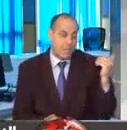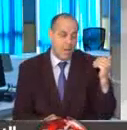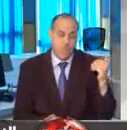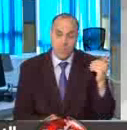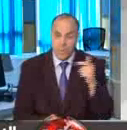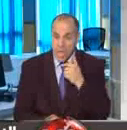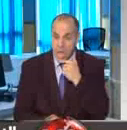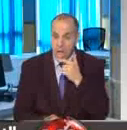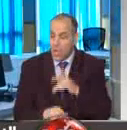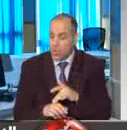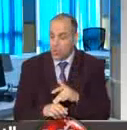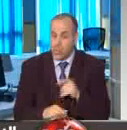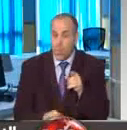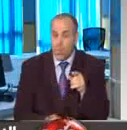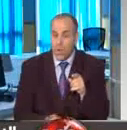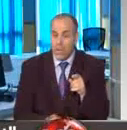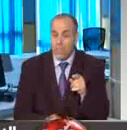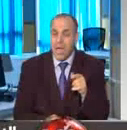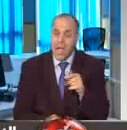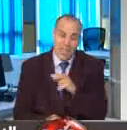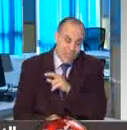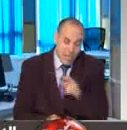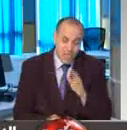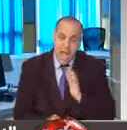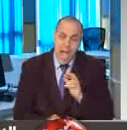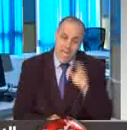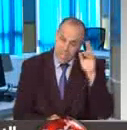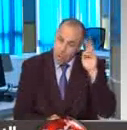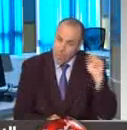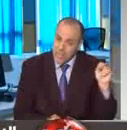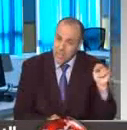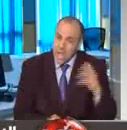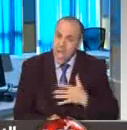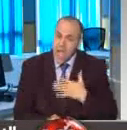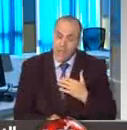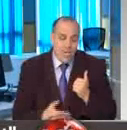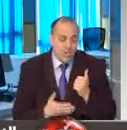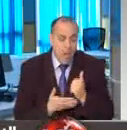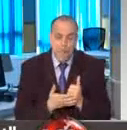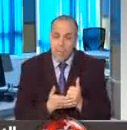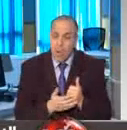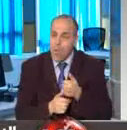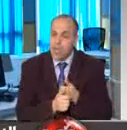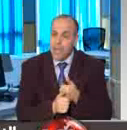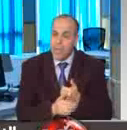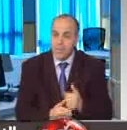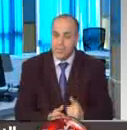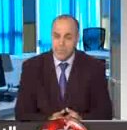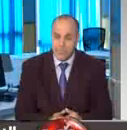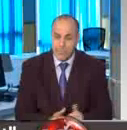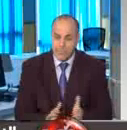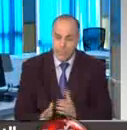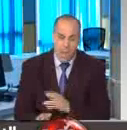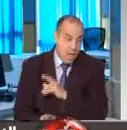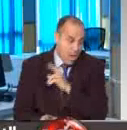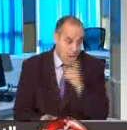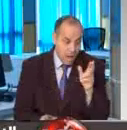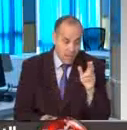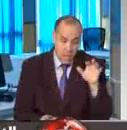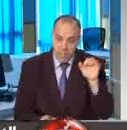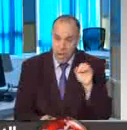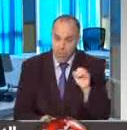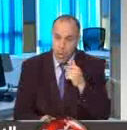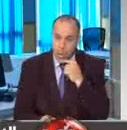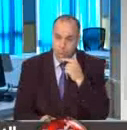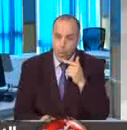بما يؤثر بشكل مباشر على قدرة تقييم الاحتياجات الإنسانية ومتابعتها. وفي رد على هذه الدعوة،